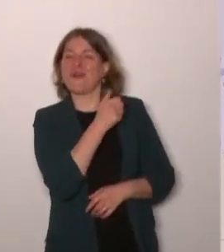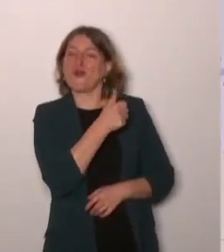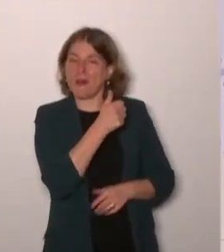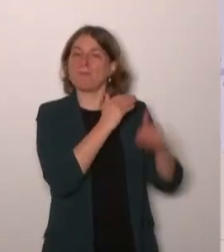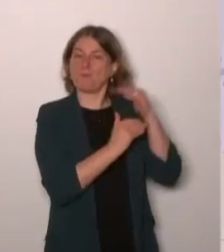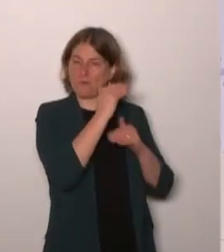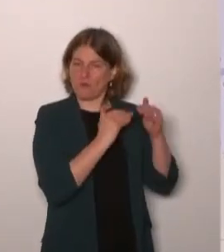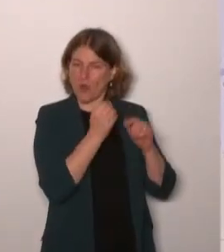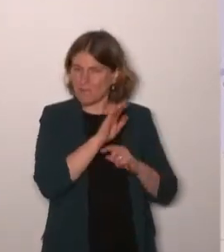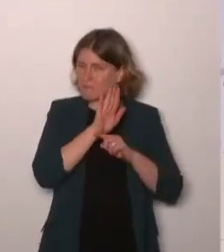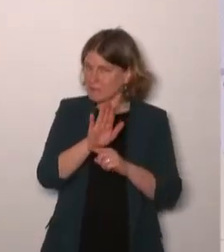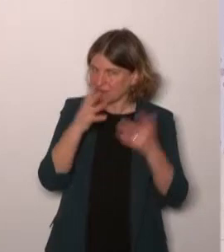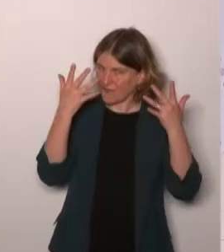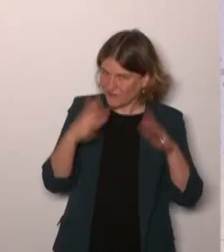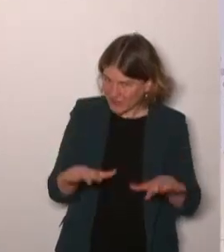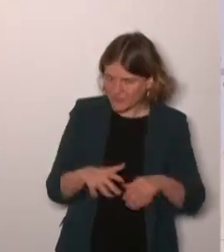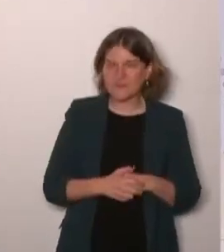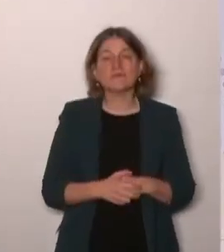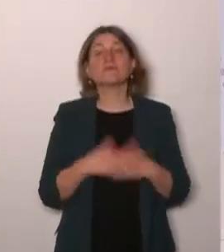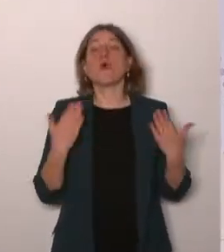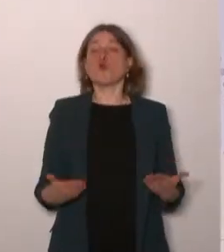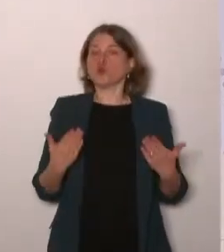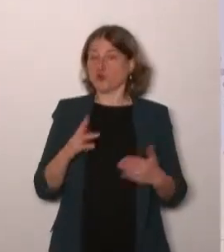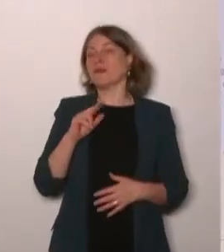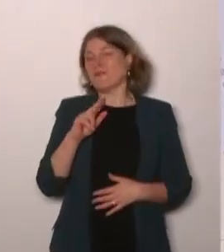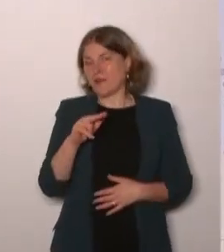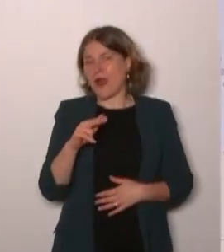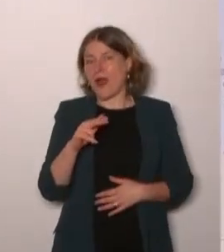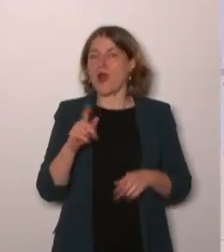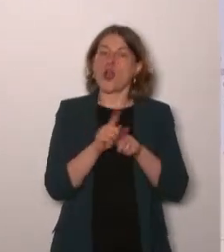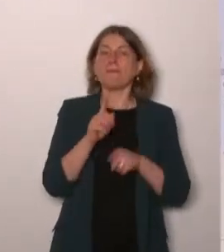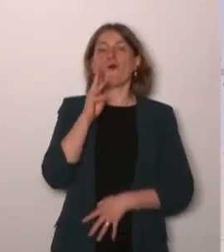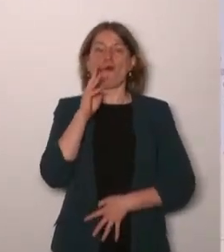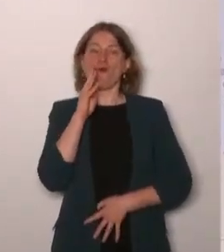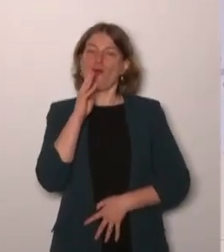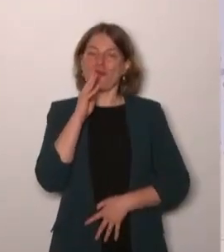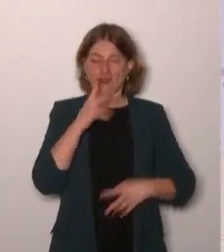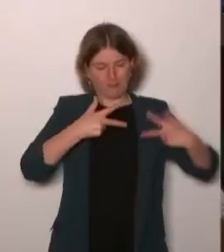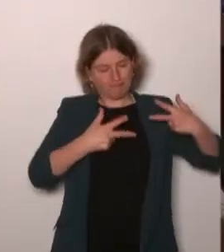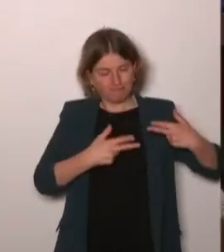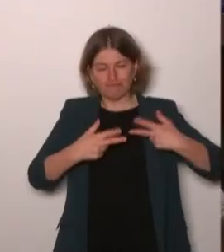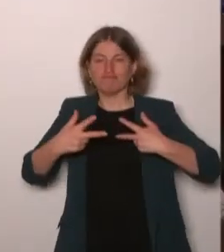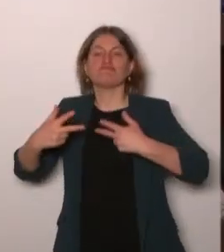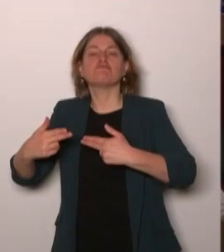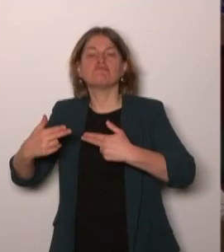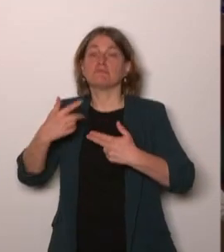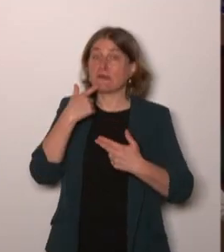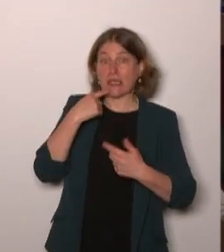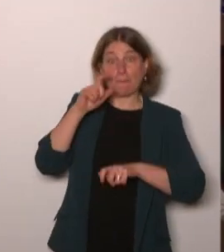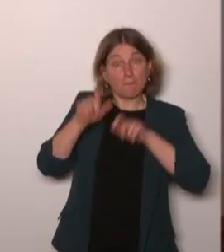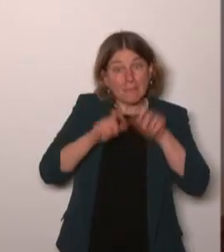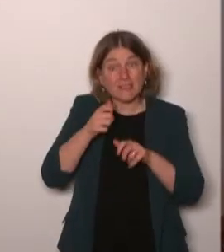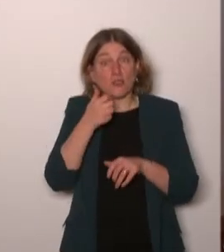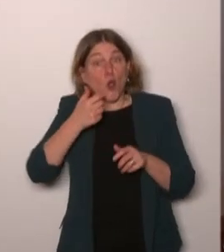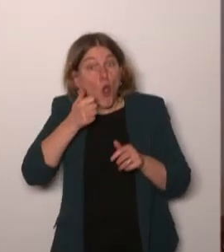En deux mots, on va avoir aujourd'hui une première séquence de masterclass avec les parties prenantes. Vous allez voir